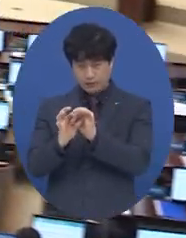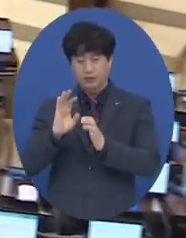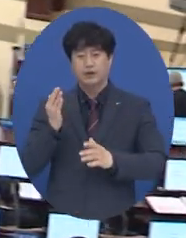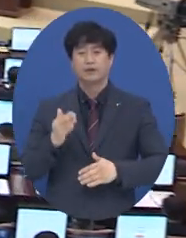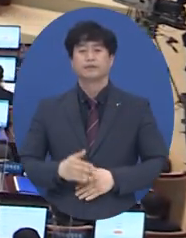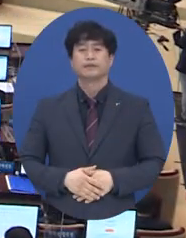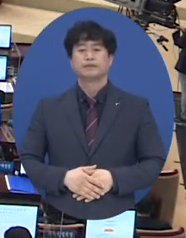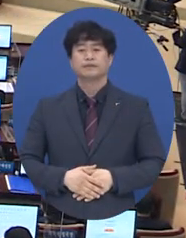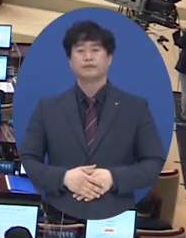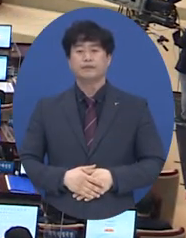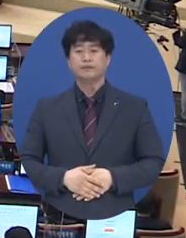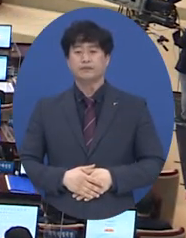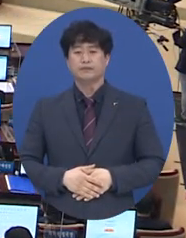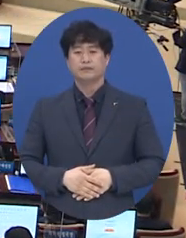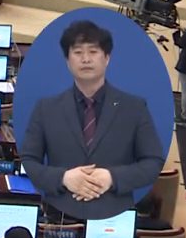술입니다